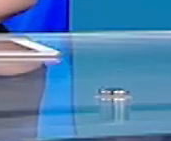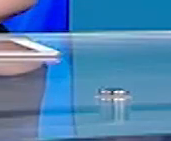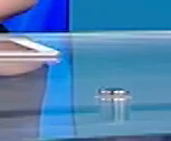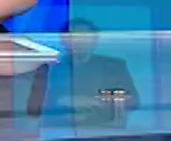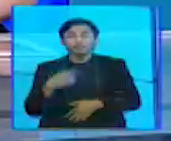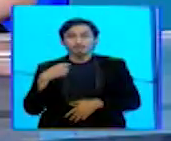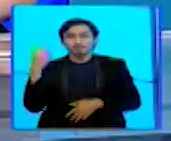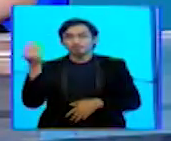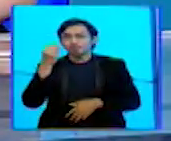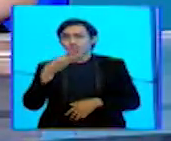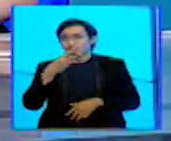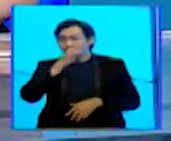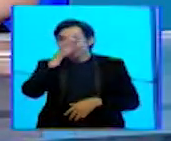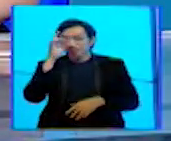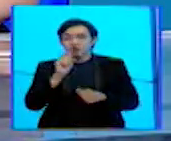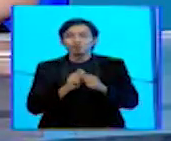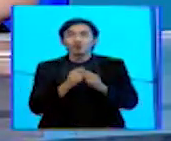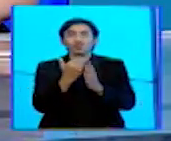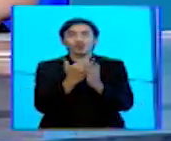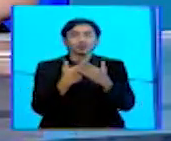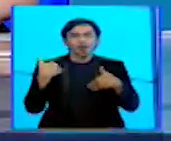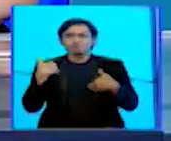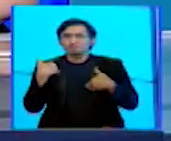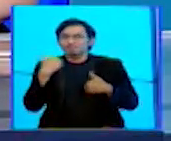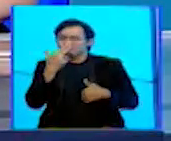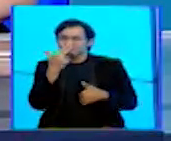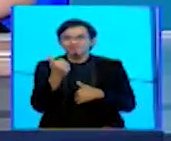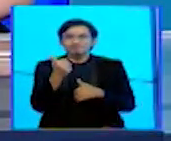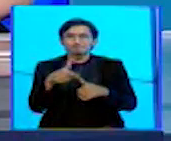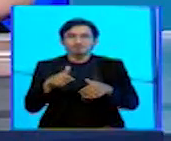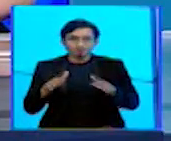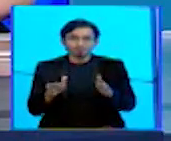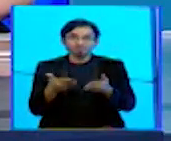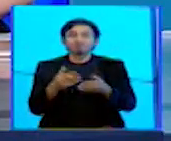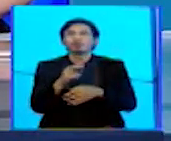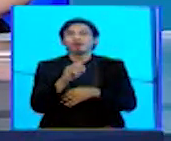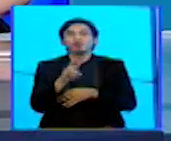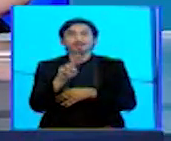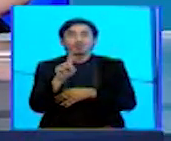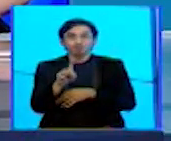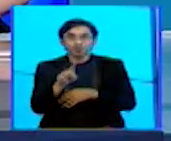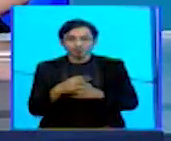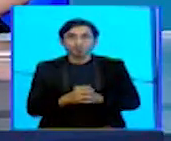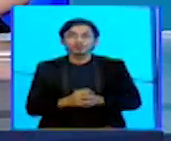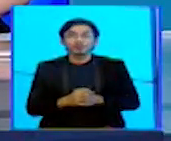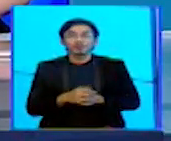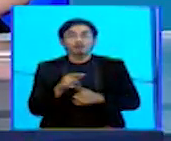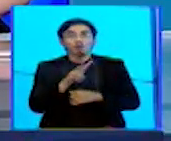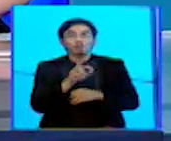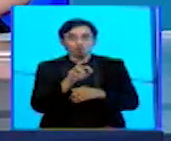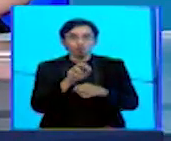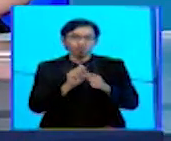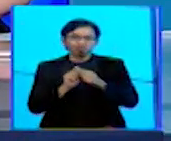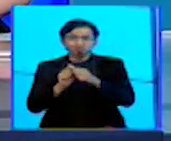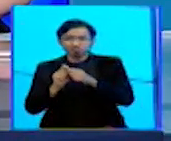Pemirsa, Kementerian Pariwisata dan Ekonomi Kreatif kembali menggelar Bondes Fashion Founders Fund 2021. 20 karya dari para desainer